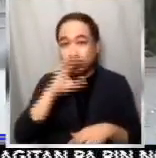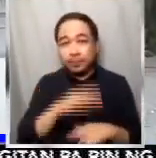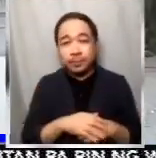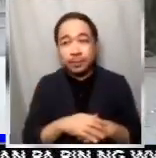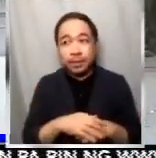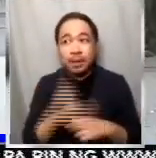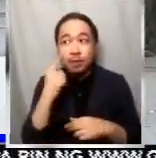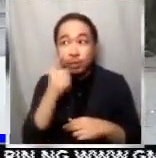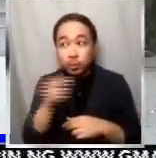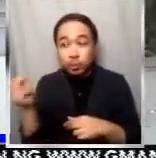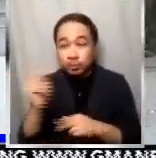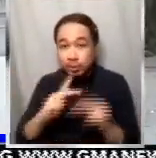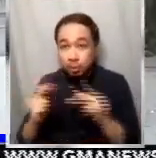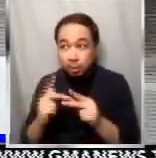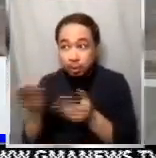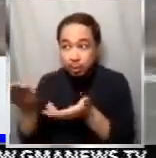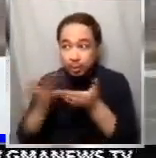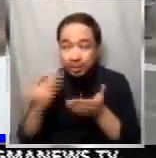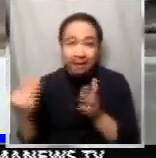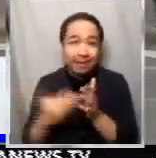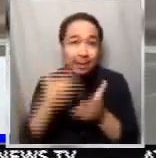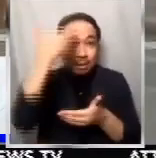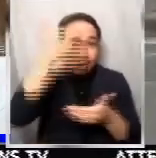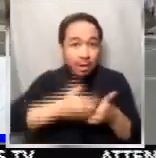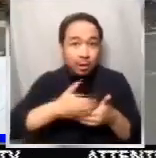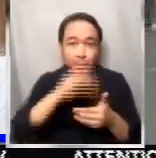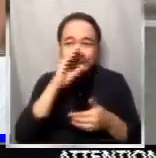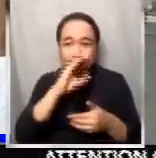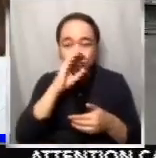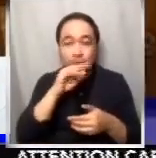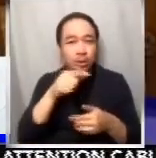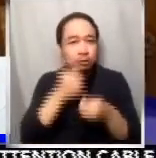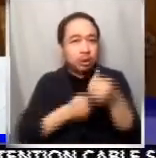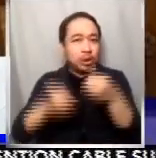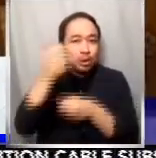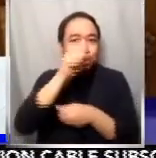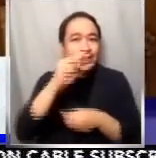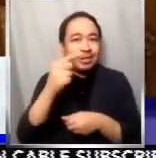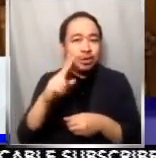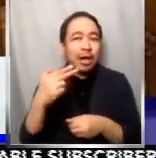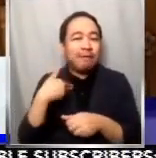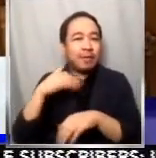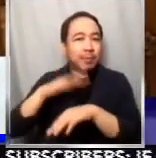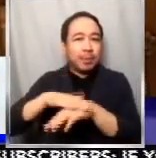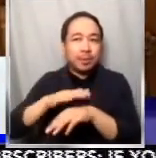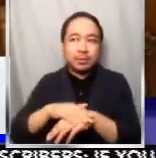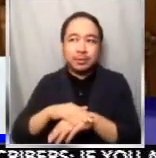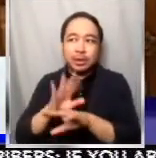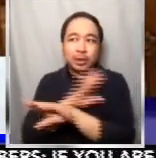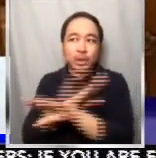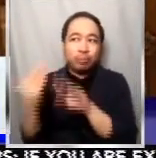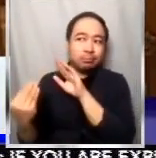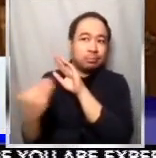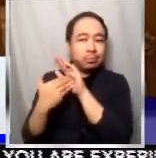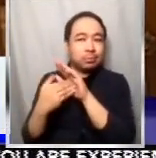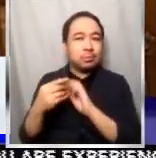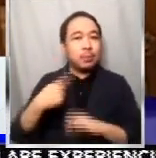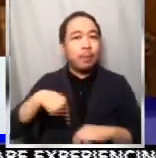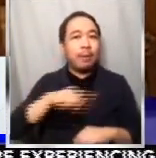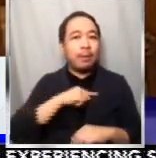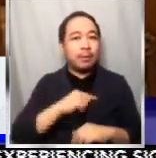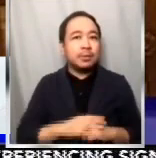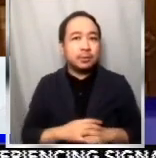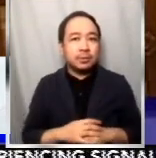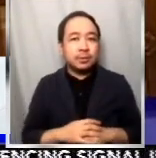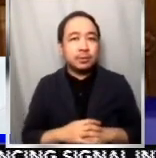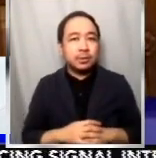nagmumungkahi raw ng panibagong lockdown sa Cebu, may mensahe ang gobernadora. Don't mess with us. We can